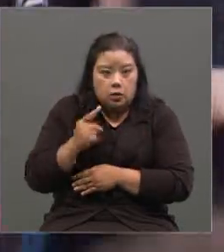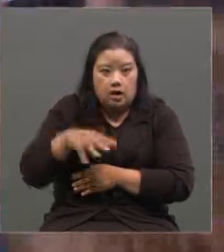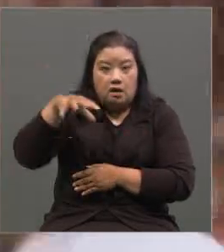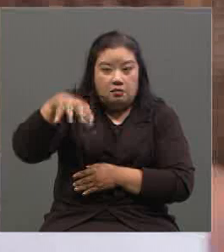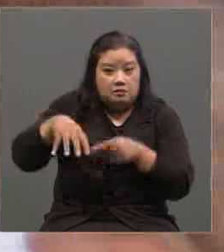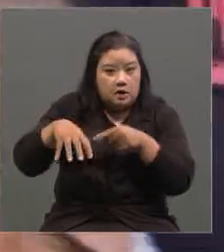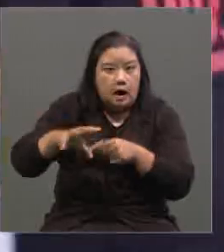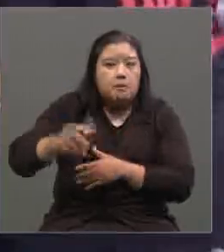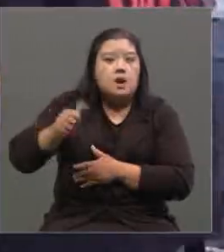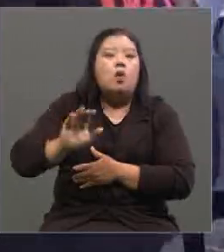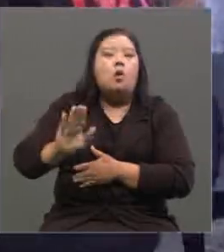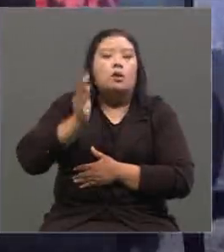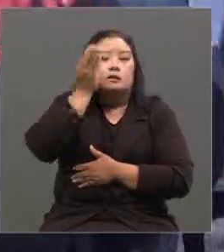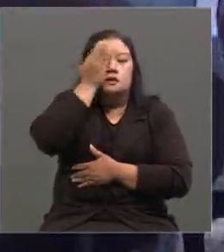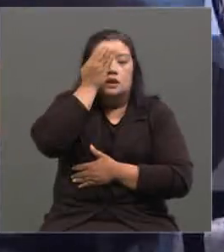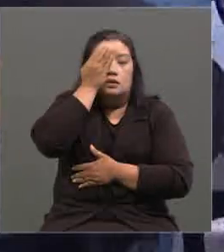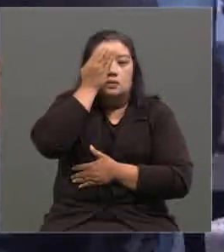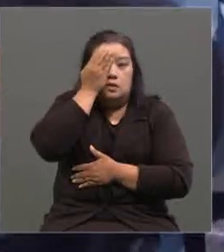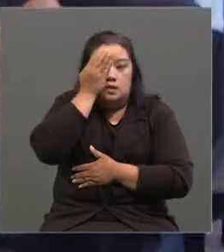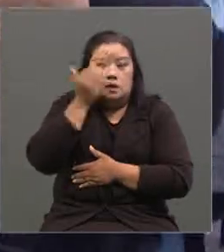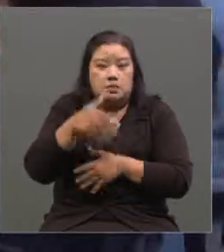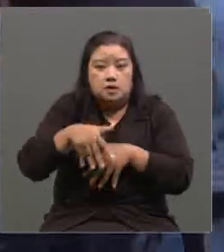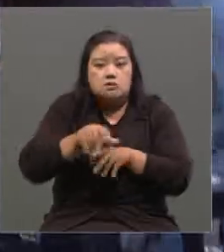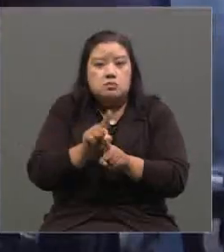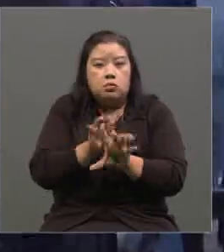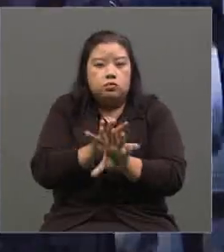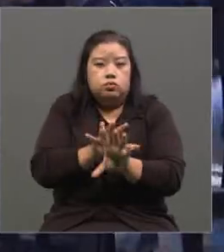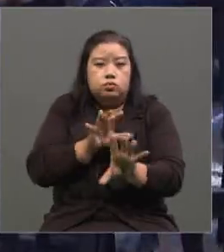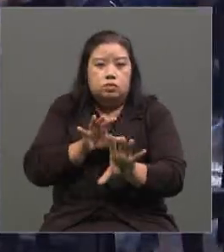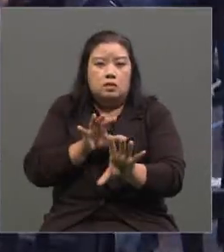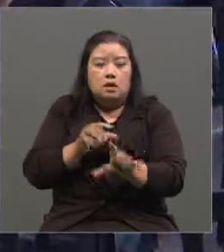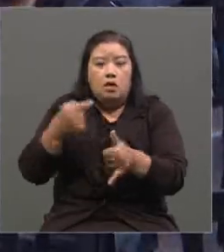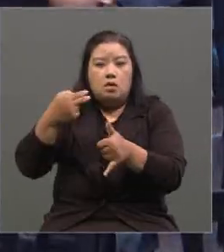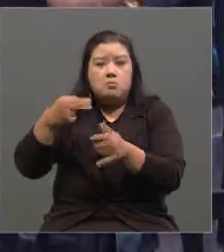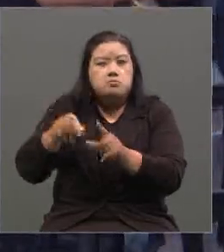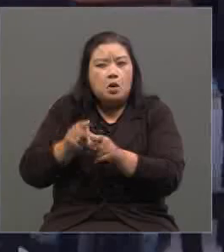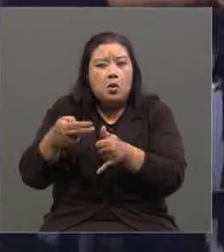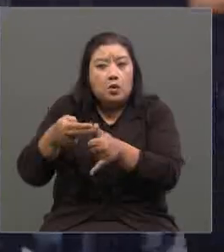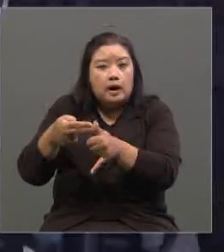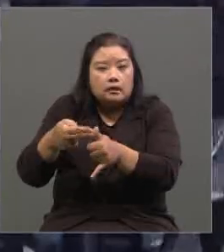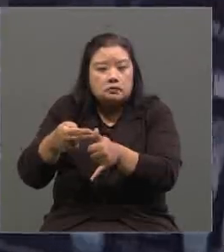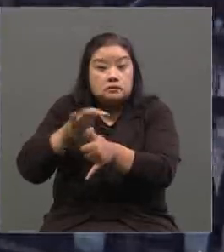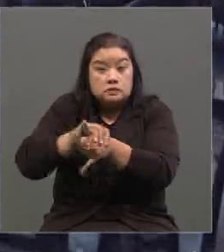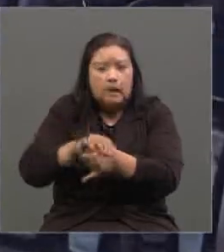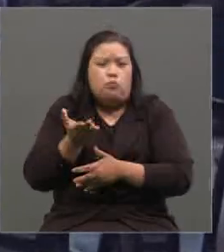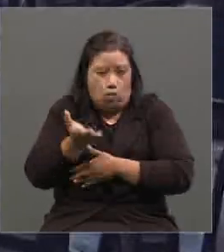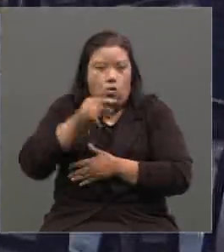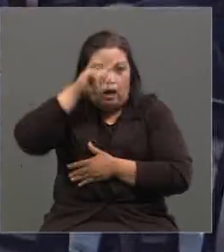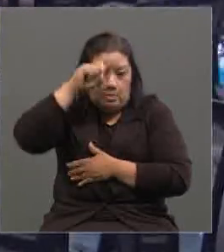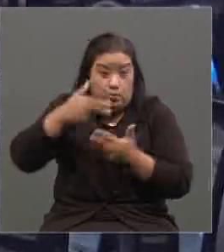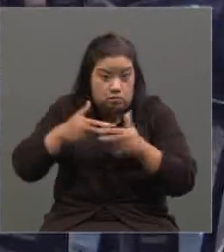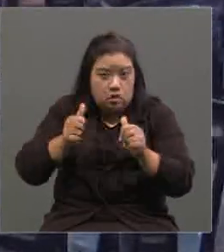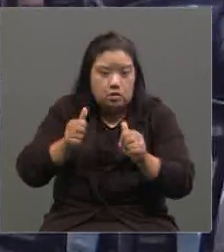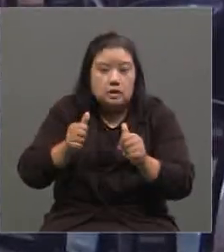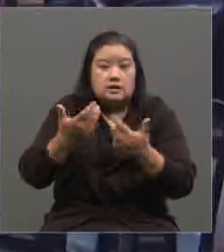เป็นเมืองหลวงนะครับโดยระหว่างที่เนี่ยนะฮะโดยที่มีการชุมนุมกันของญาติพี่น้องของตัวประกันเพื่อเรียกร้องให้ฮามาสปล่อยตัวประกันทั้งหมดเนี่ยก็